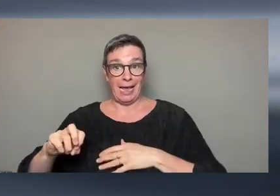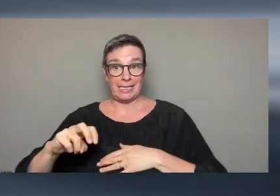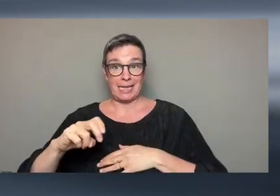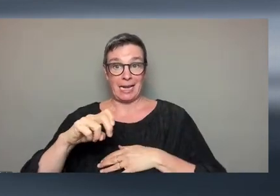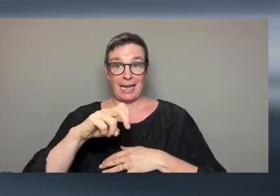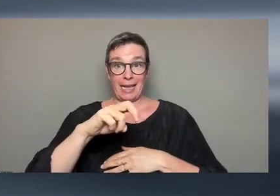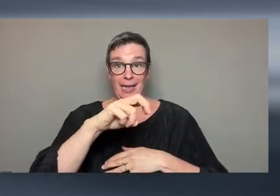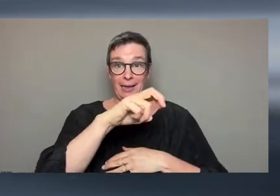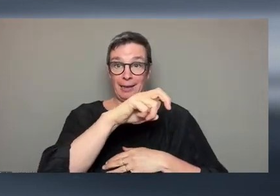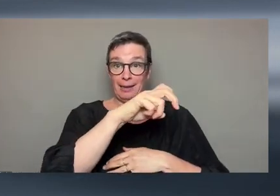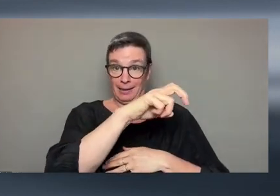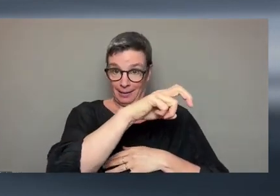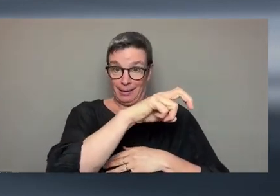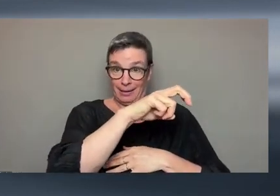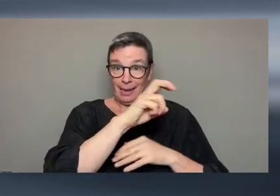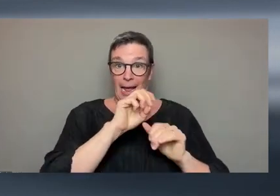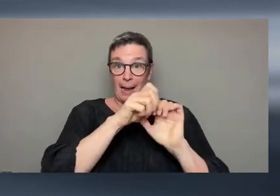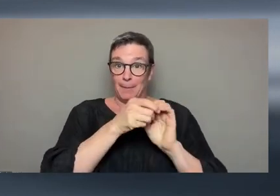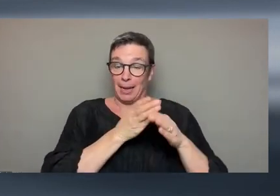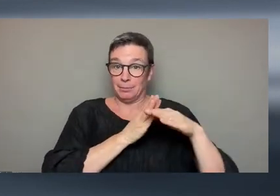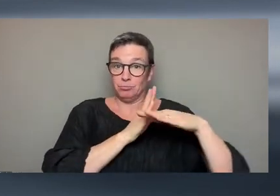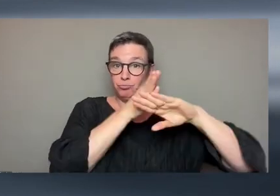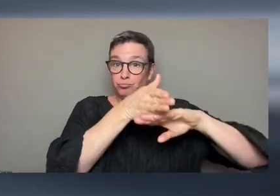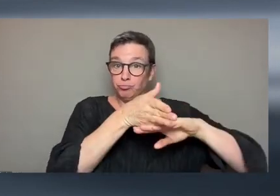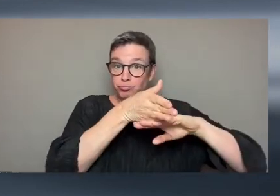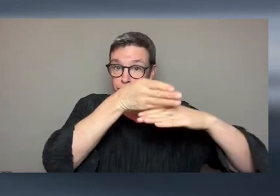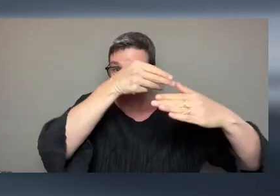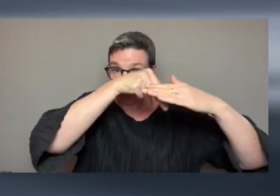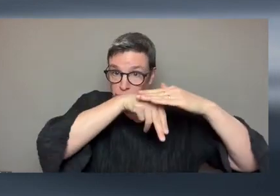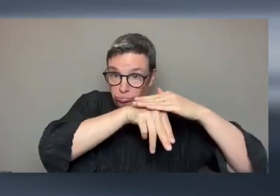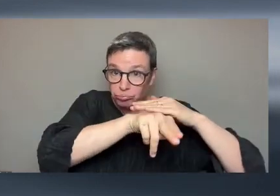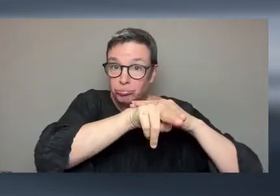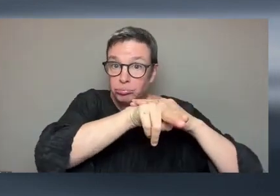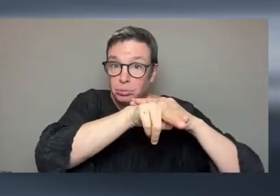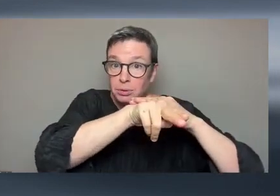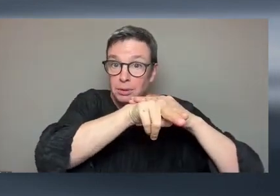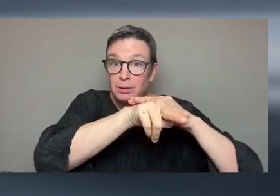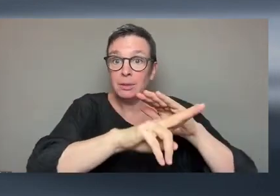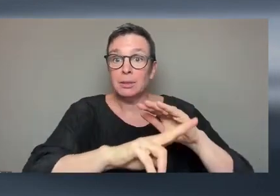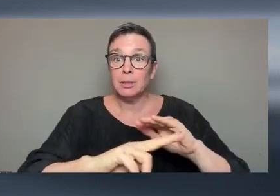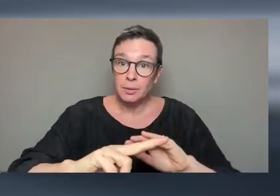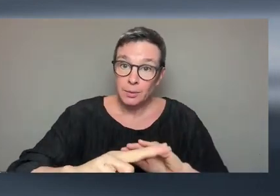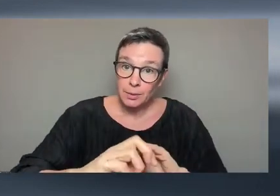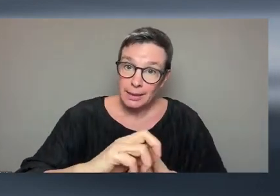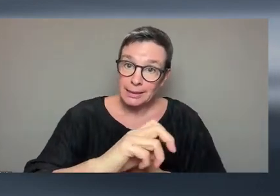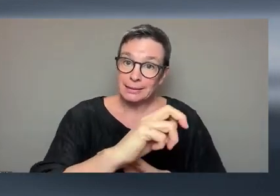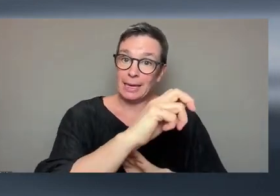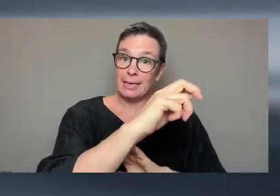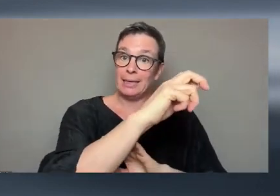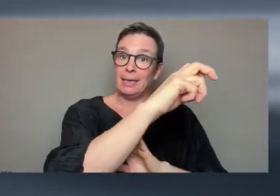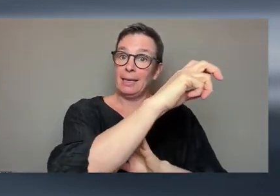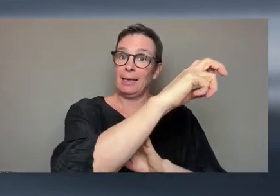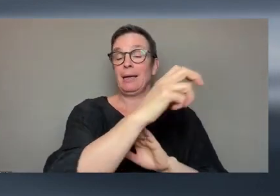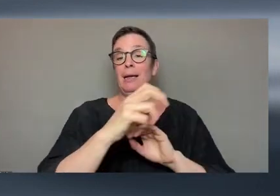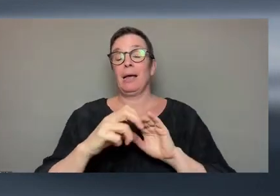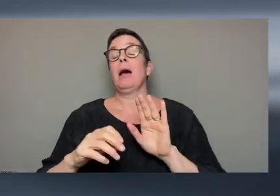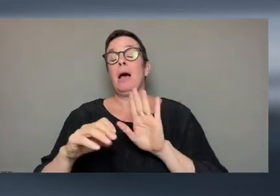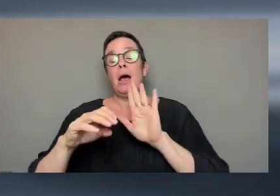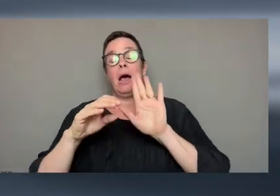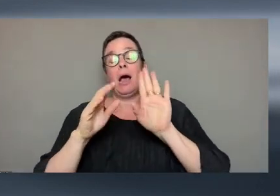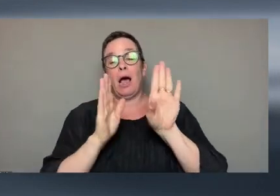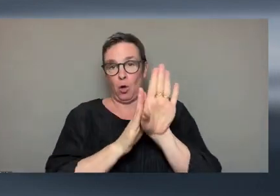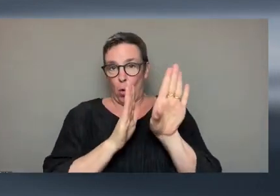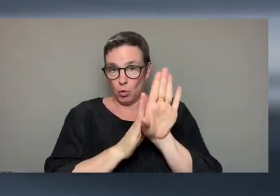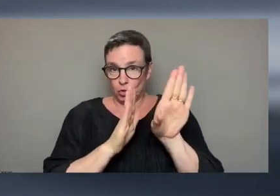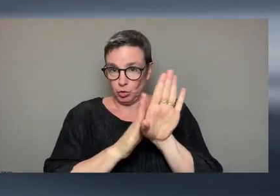la gare, puis s'engouffre dans le passage sous voie et enfin prend les escaliers sur la gauche pour monter sur le quai pour